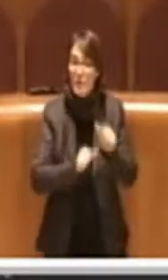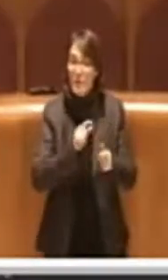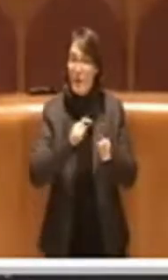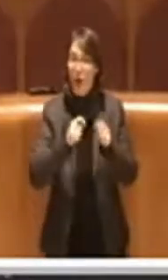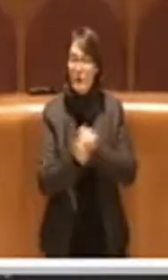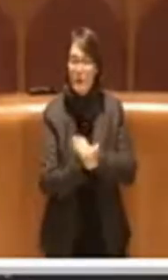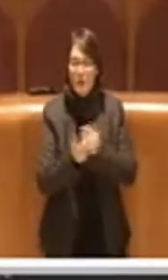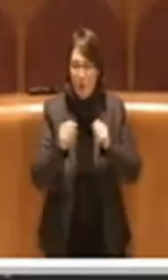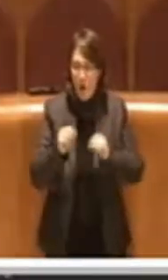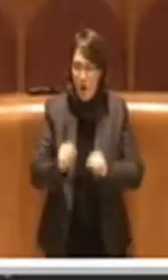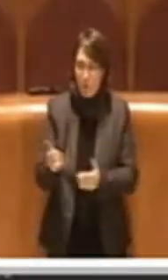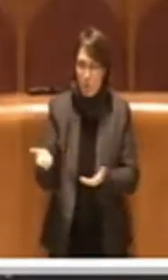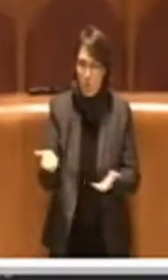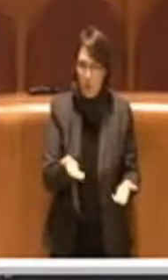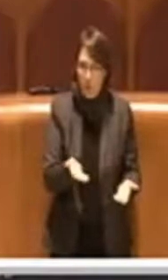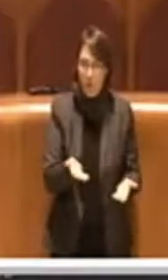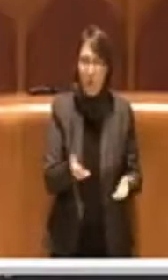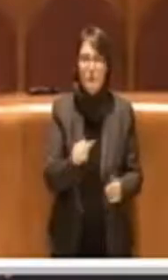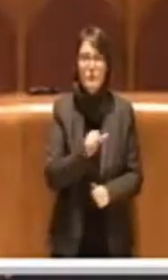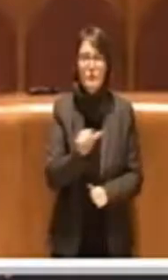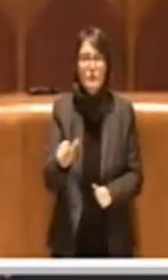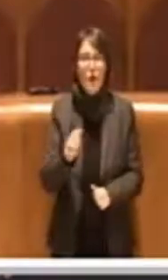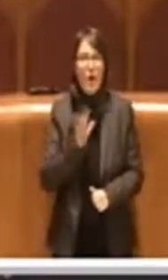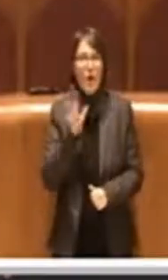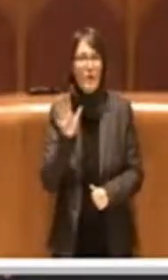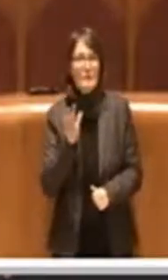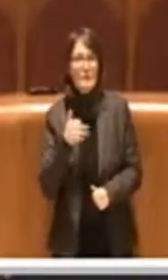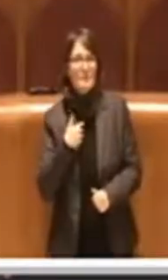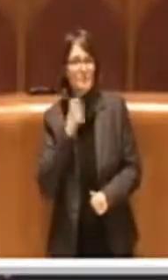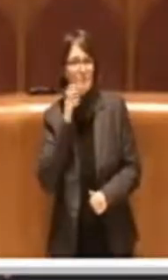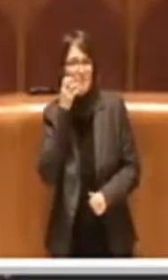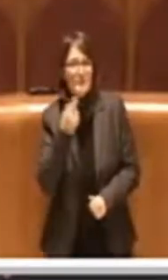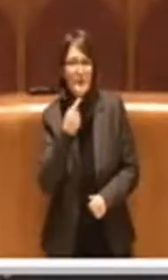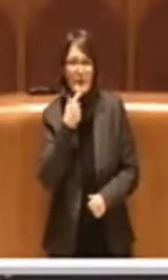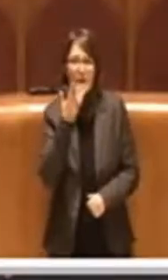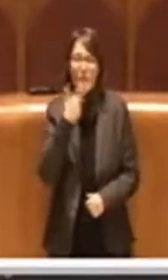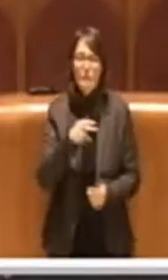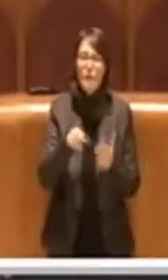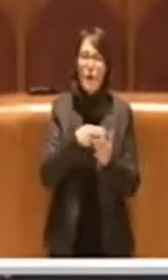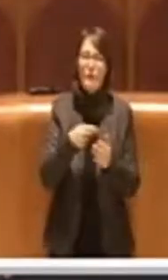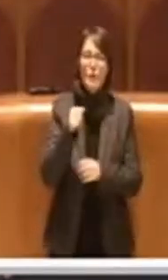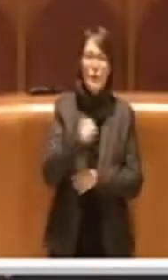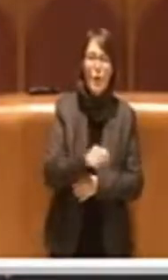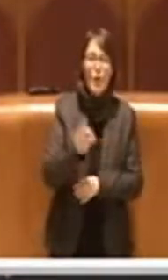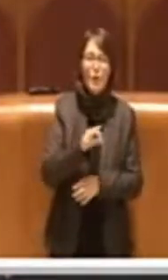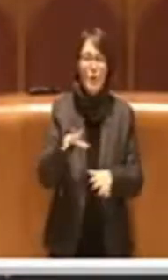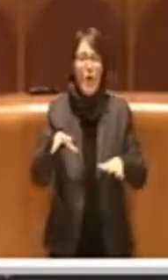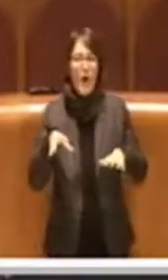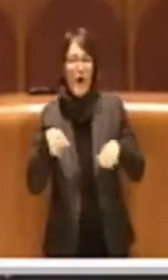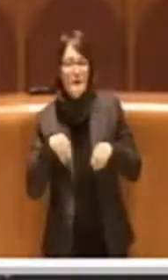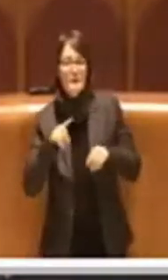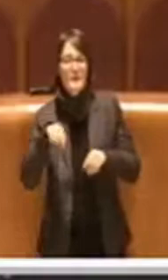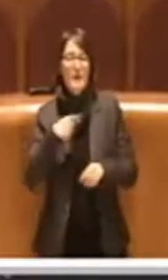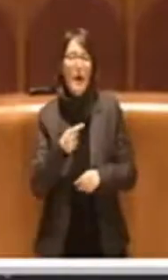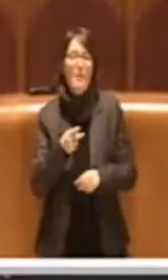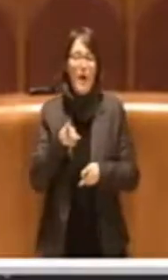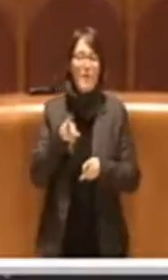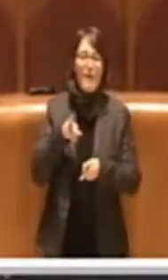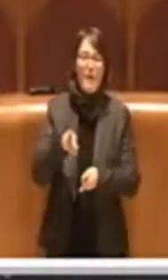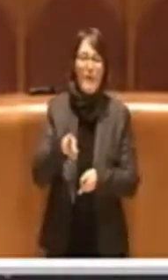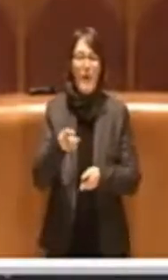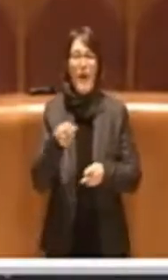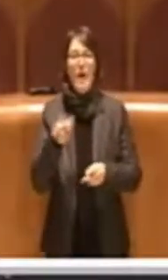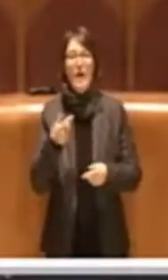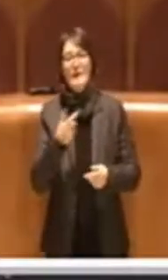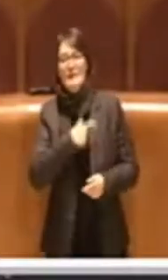sembra singolare che chi vuole votare contro o astenersi, poi però rimproveri alla sindaca e alla giunta